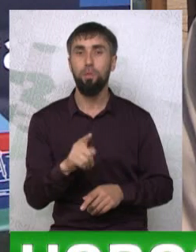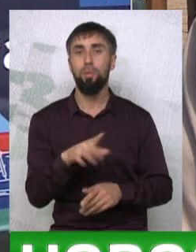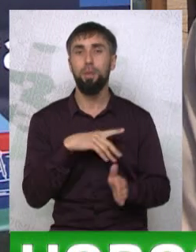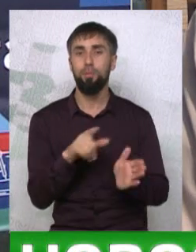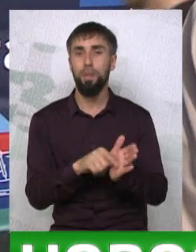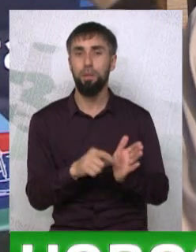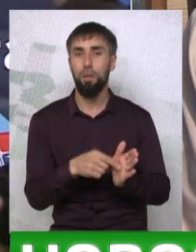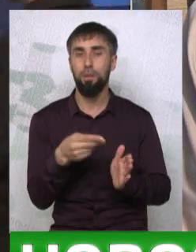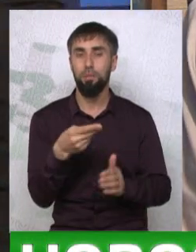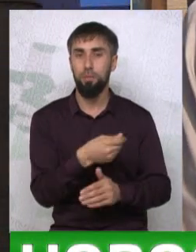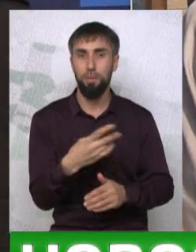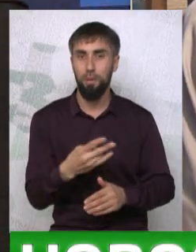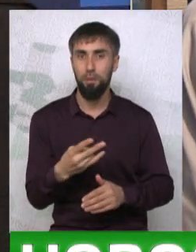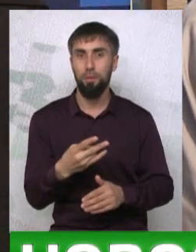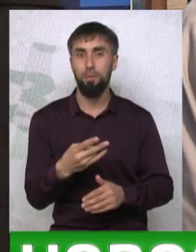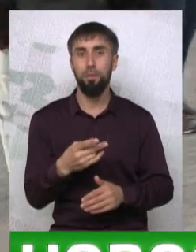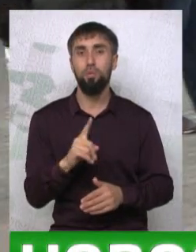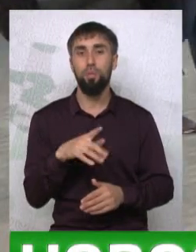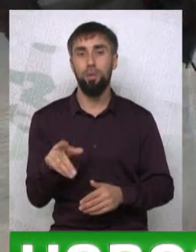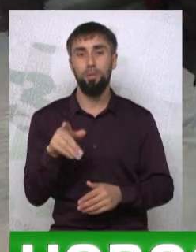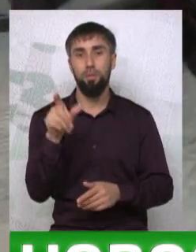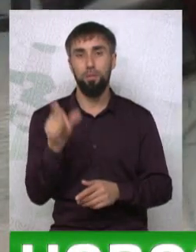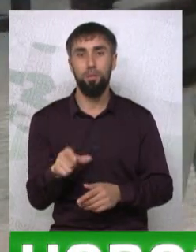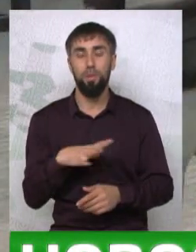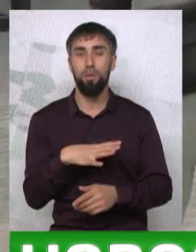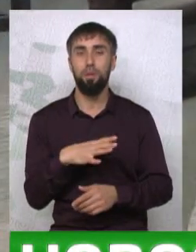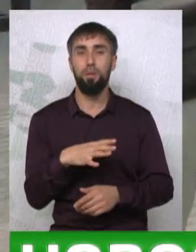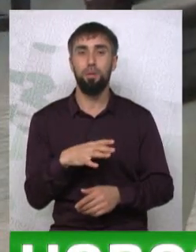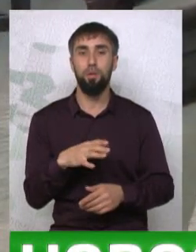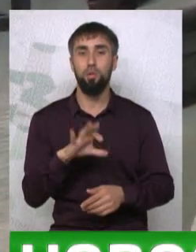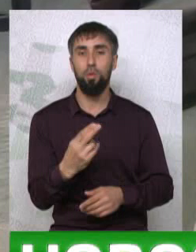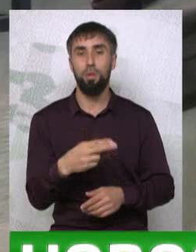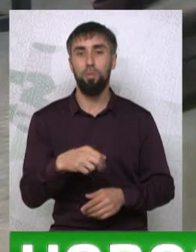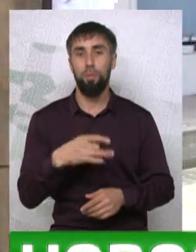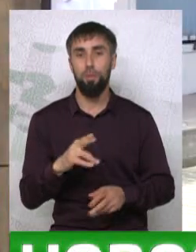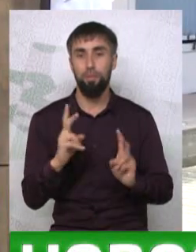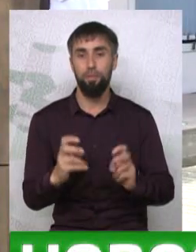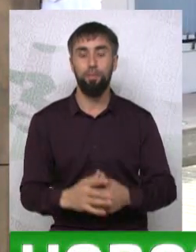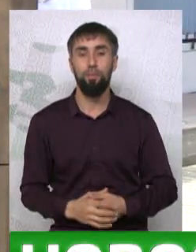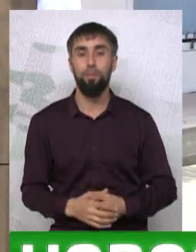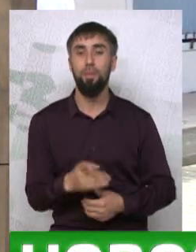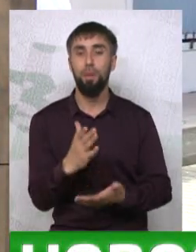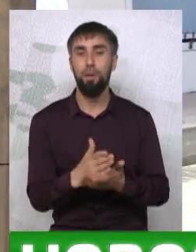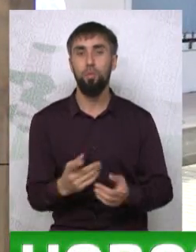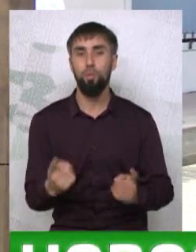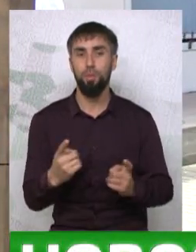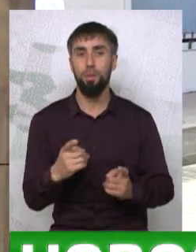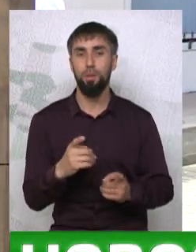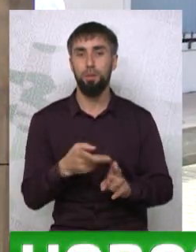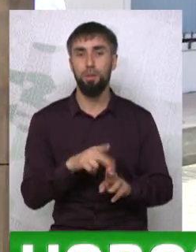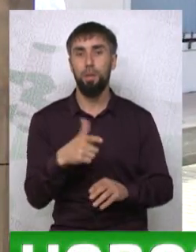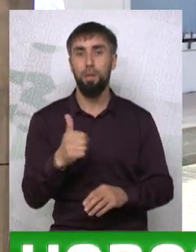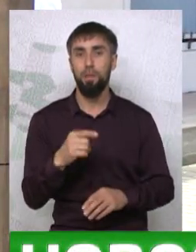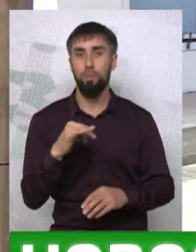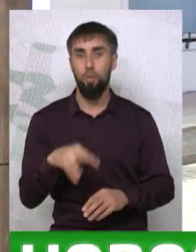плате, которая платится на предприятиях. У ребят также есть возможность начать свою карьеру в одной из крупнейших и самых стабильных